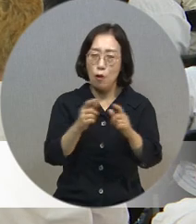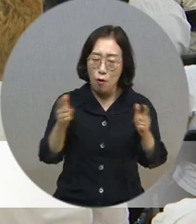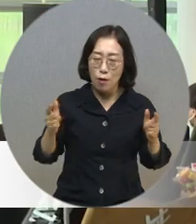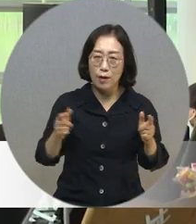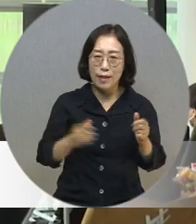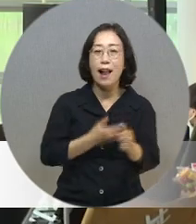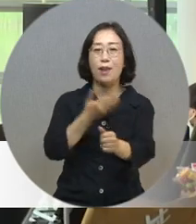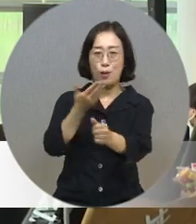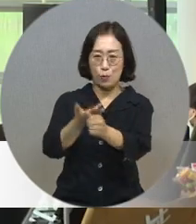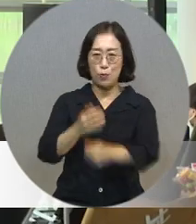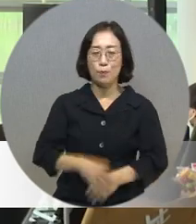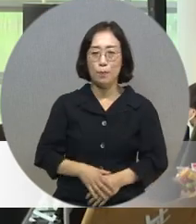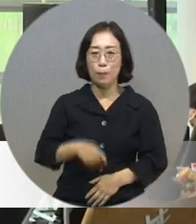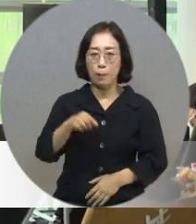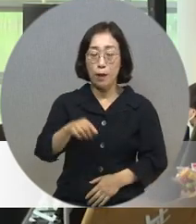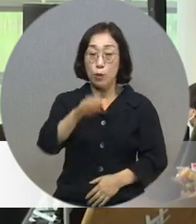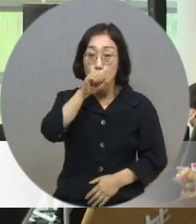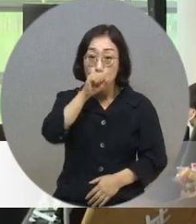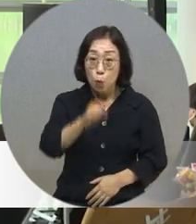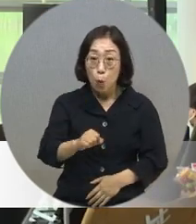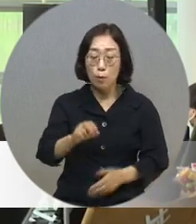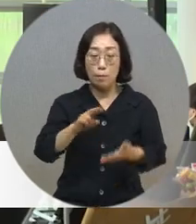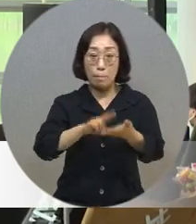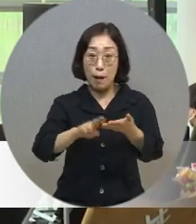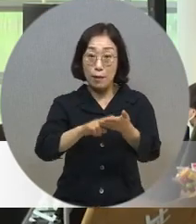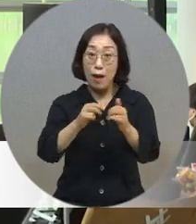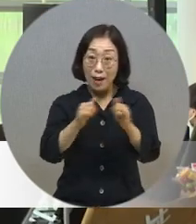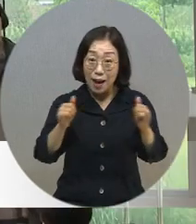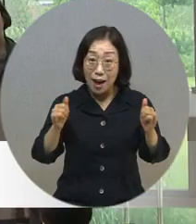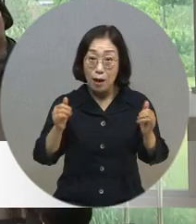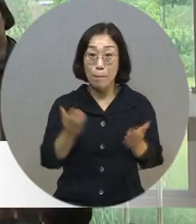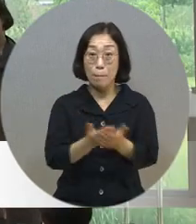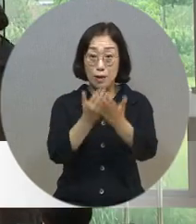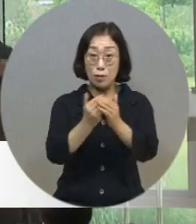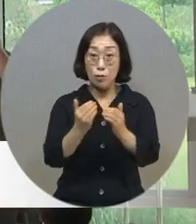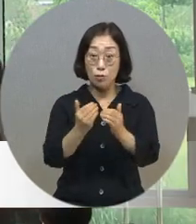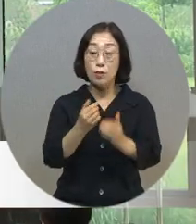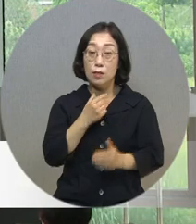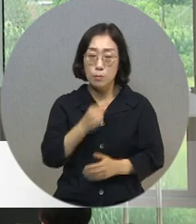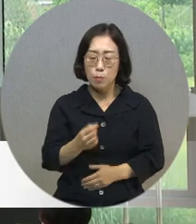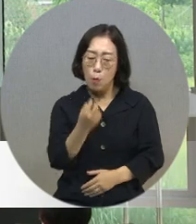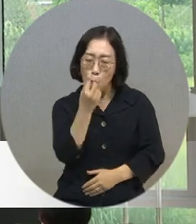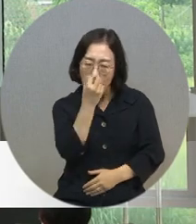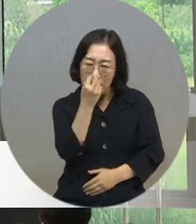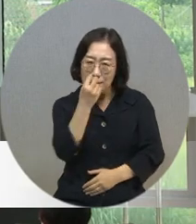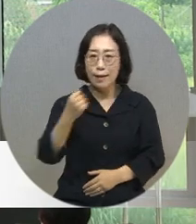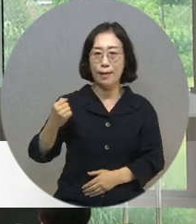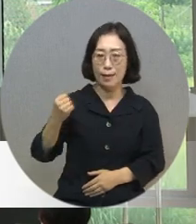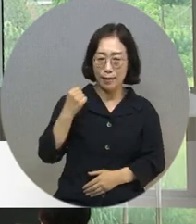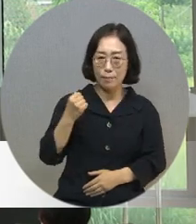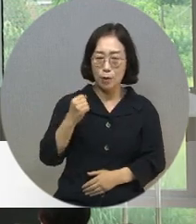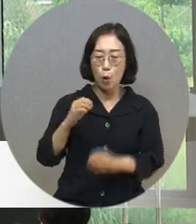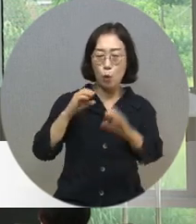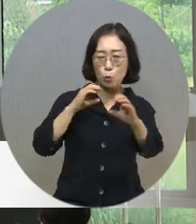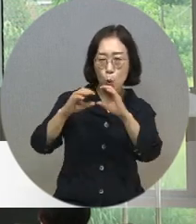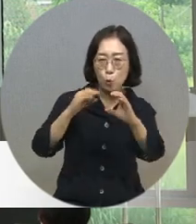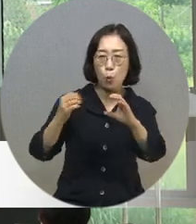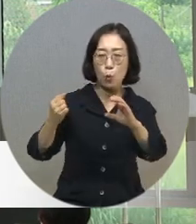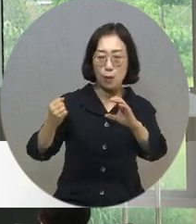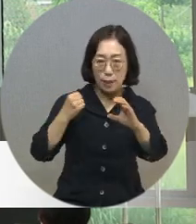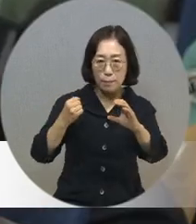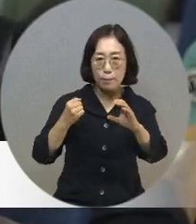했는데 특히 좋은 애니메이터로 성장하기 위해서는 관찰력 꾸준함 소통력 세